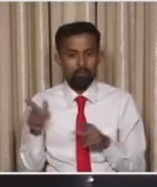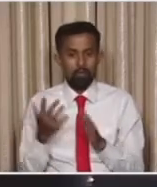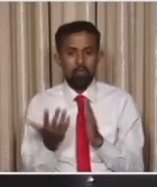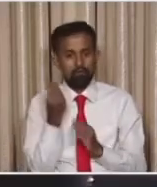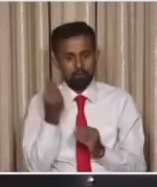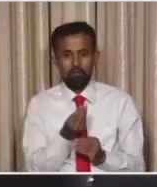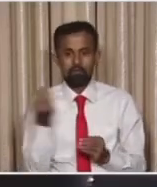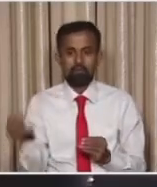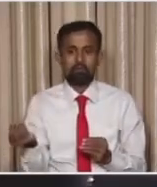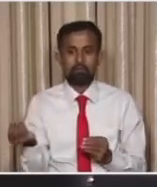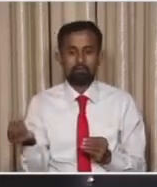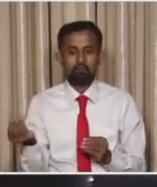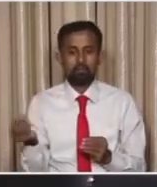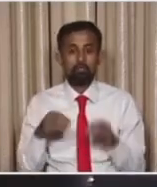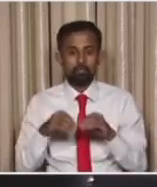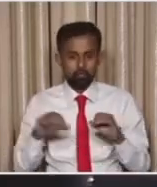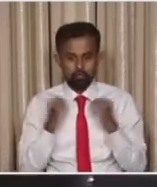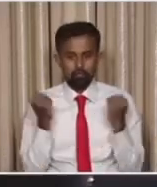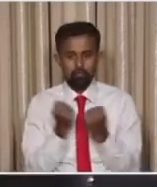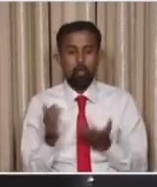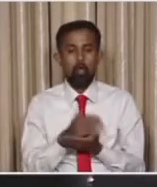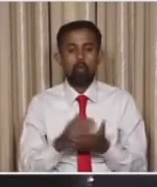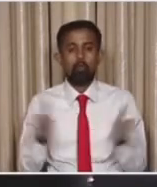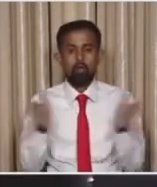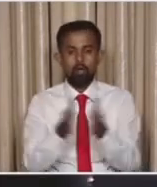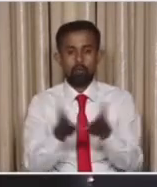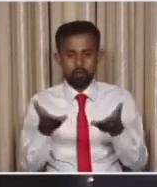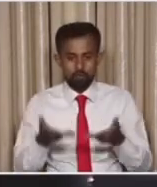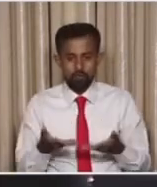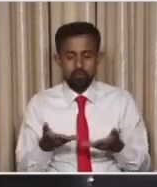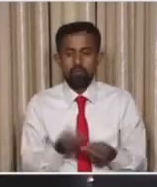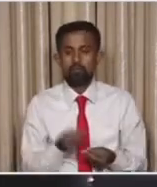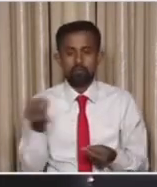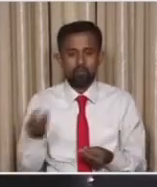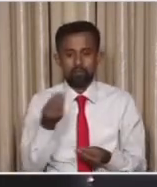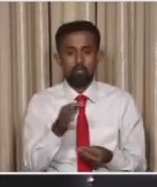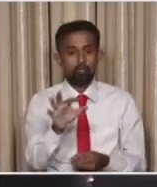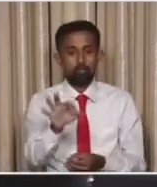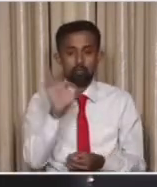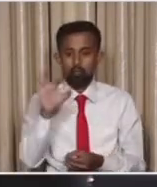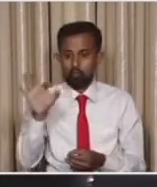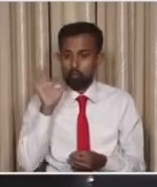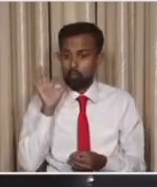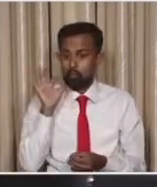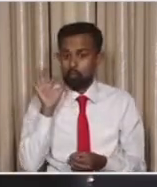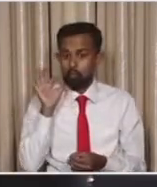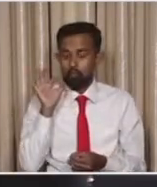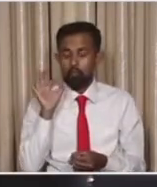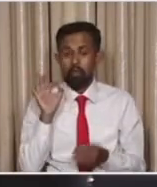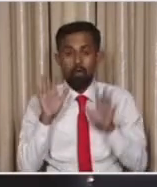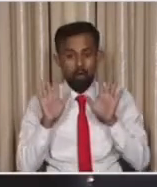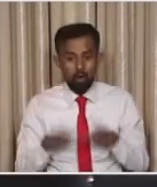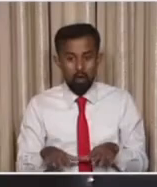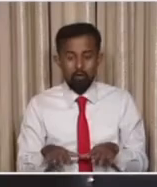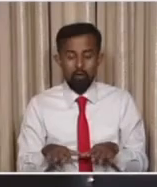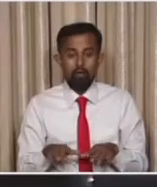අවස්ථාව දෙන්න කියලා. මං කිව්වා ඒ තියෙන ගොවි සංවිධානයේ ඔක්කොම එකතු කරලා මේ අයට දෙන්න. හැබැයි තෝරා ගැනීම අවසානේ කරන්නේ